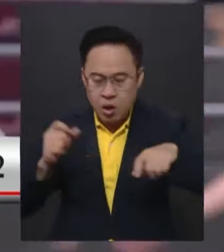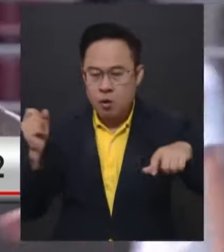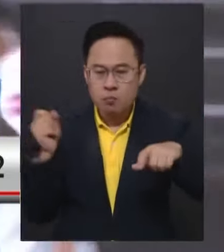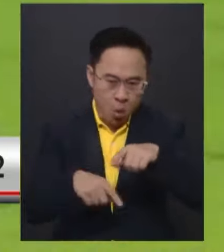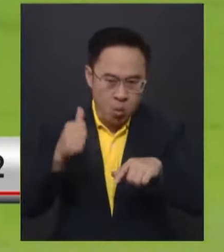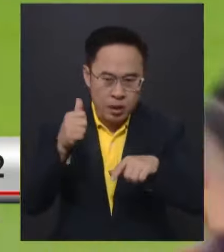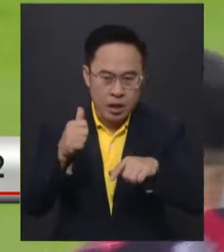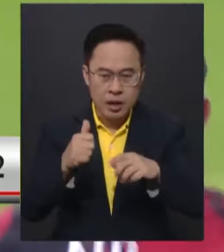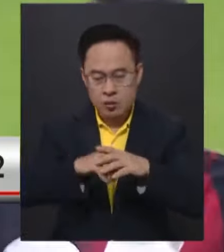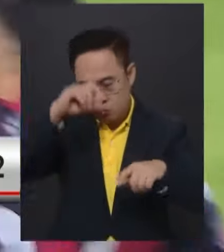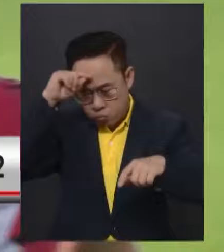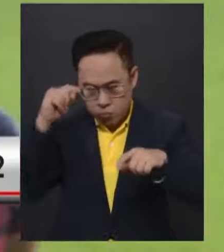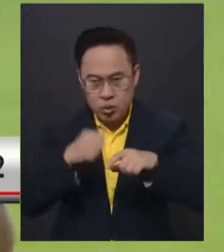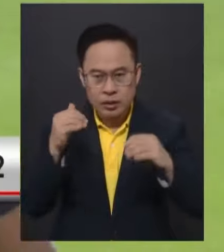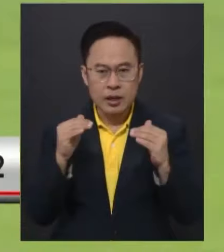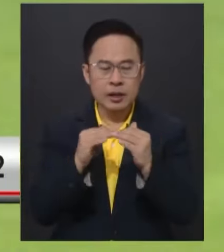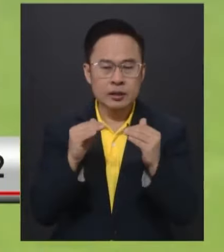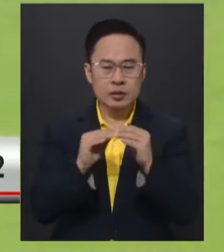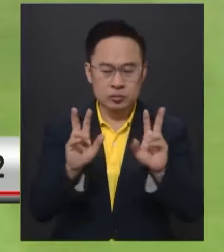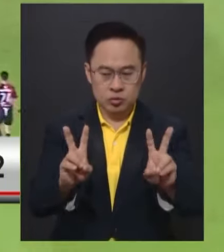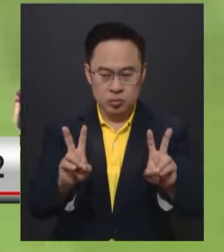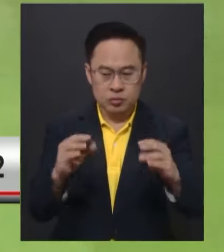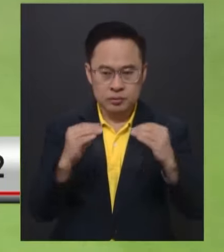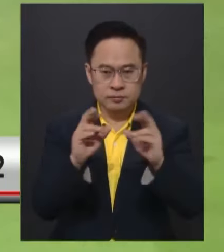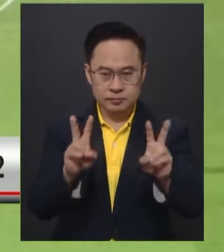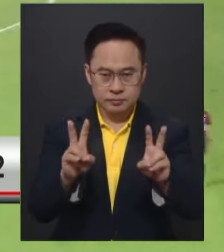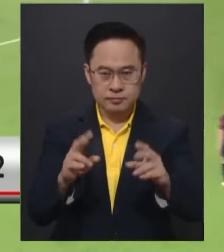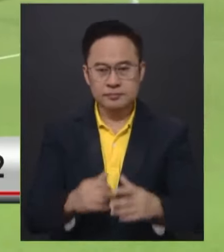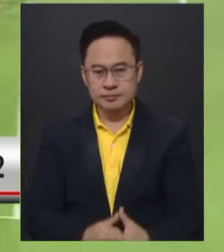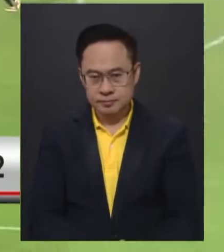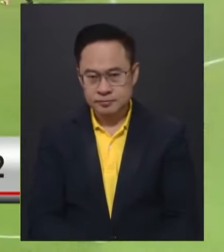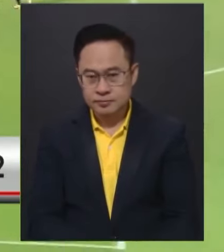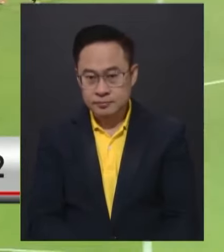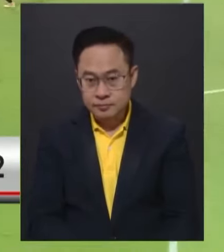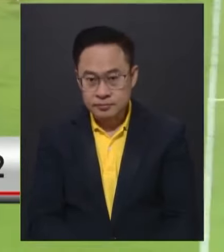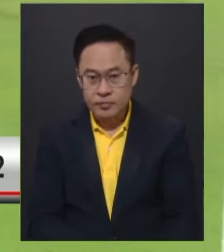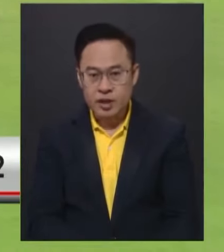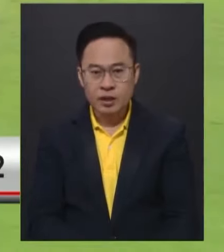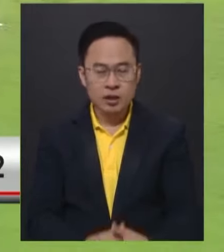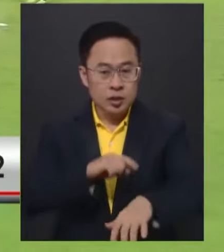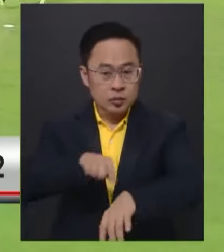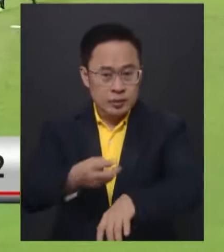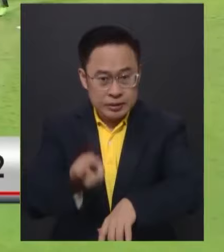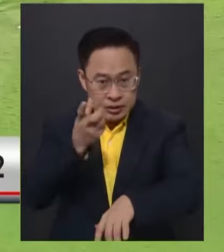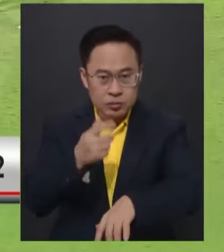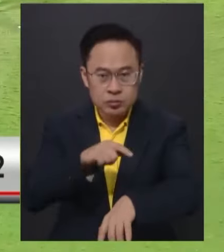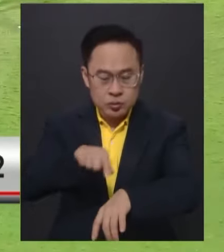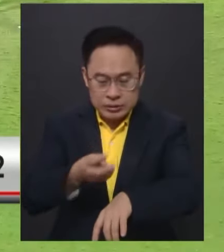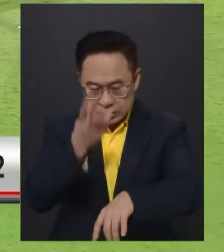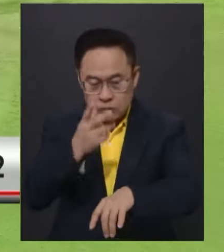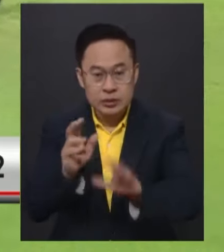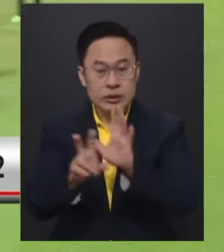จากการหม่งซ้ำของบาเซลจาราดี้ครับถือว่าครึ่งหลังมาใช้เวลาไม่นานครับสำหรับแบง